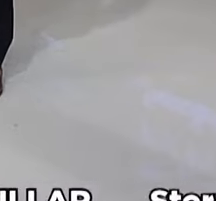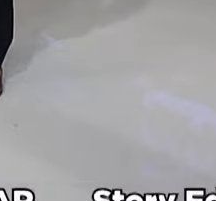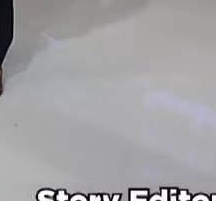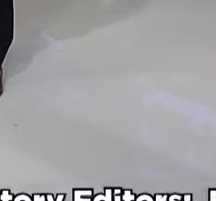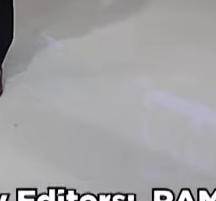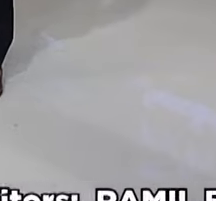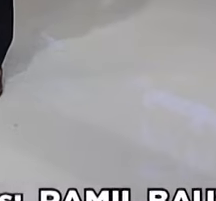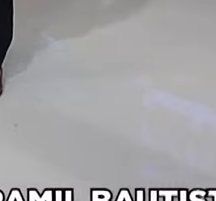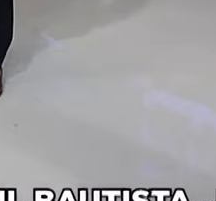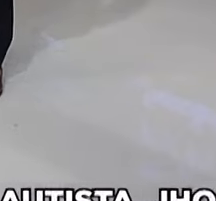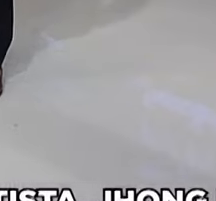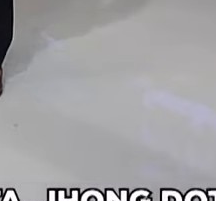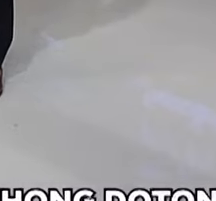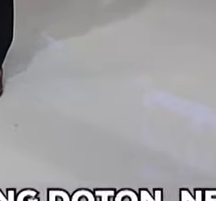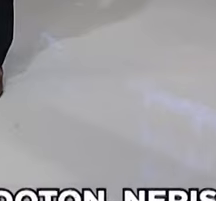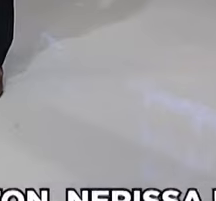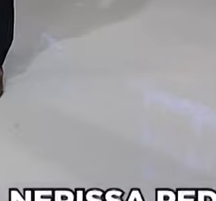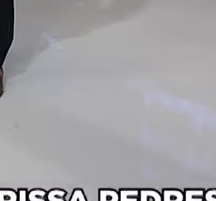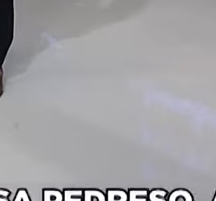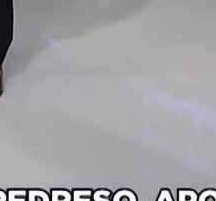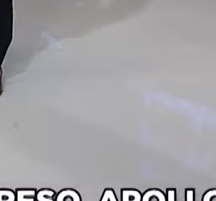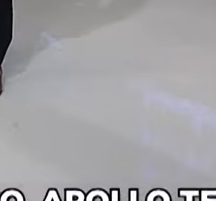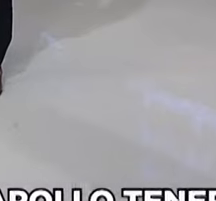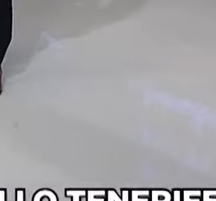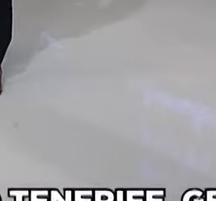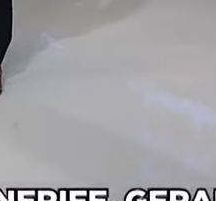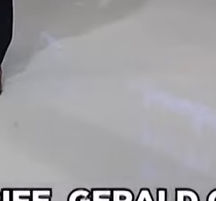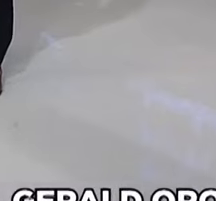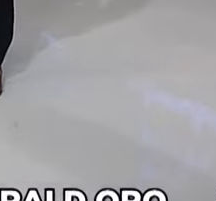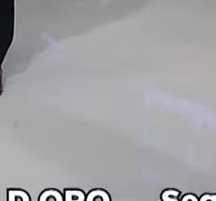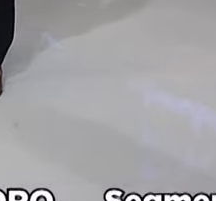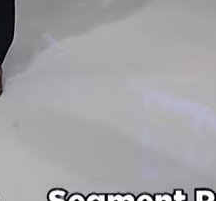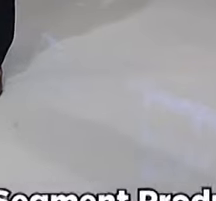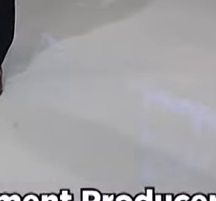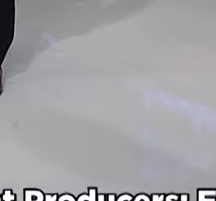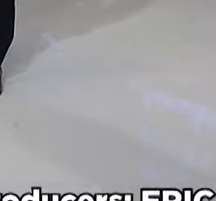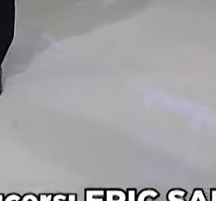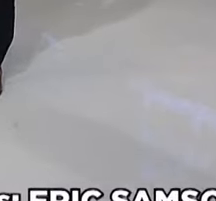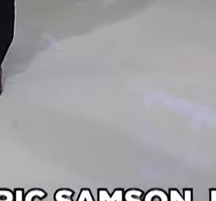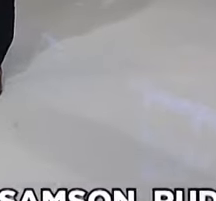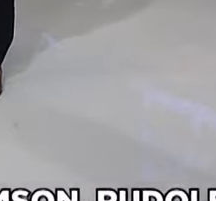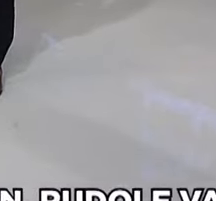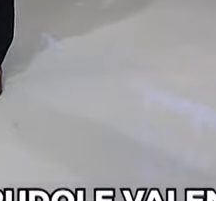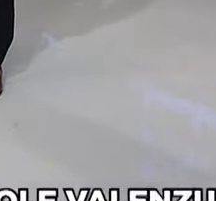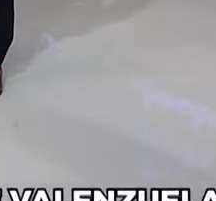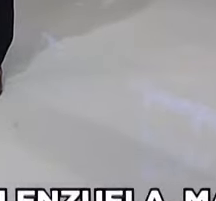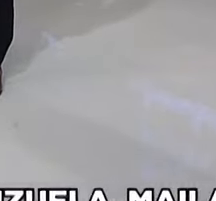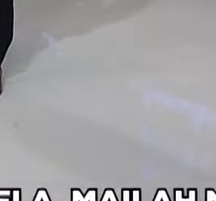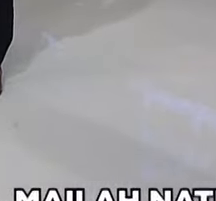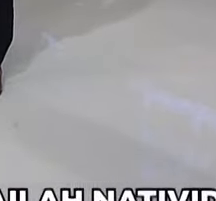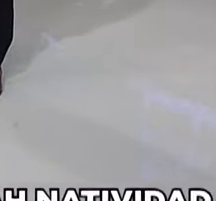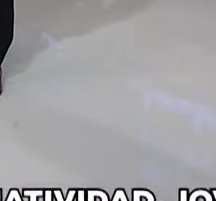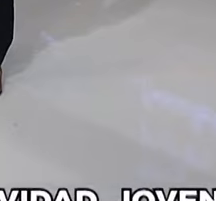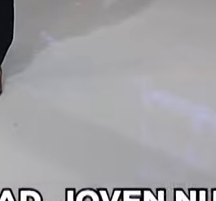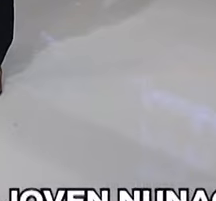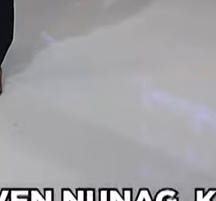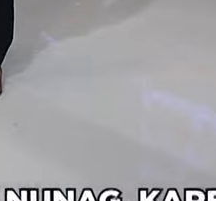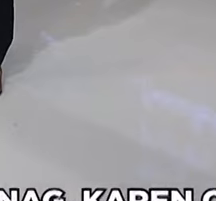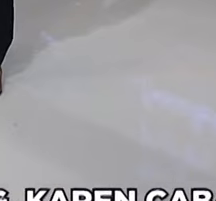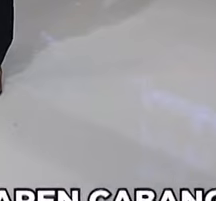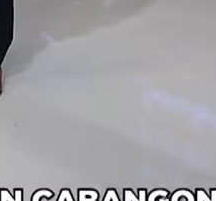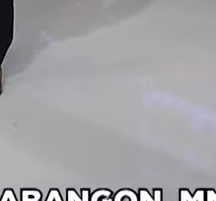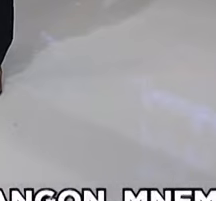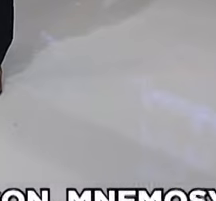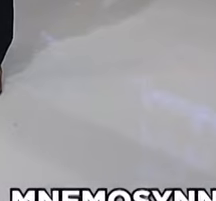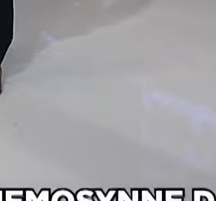pumunta ka ng Hong Kong, lalakas ka. No, ang nanay ko, 90 years old na hindi na makasakay ng aeroplano. Hindi na, siyempre. Si